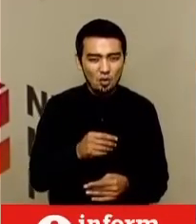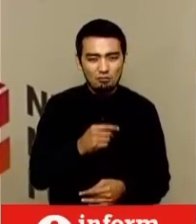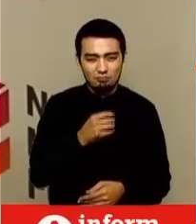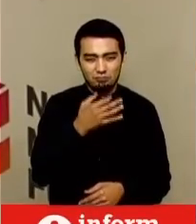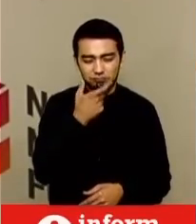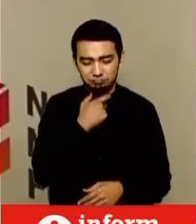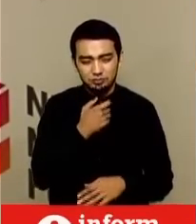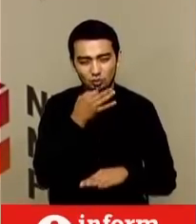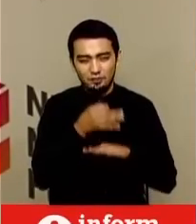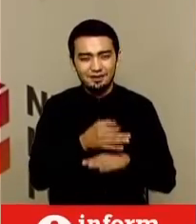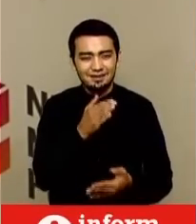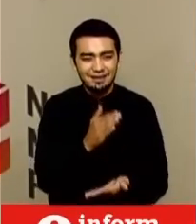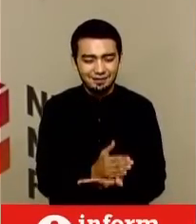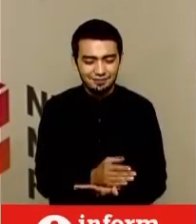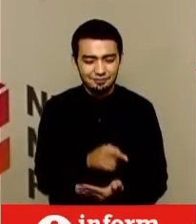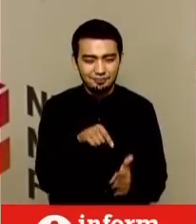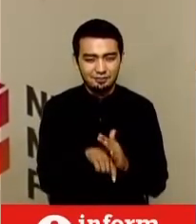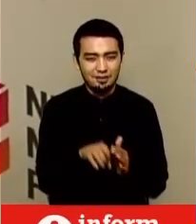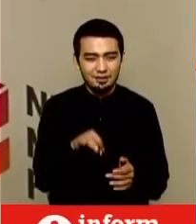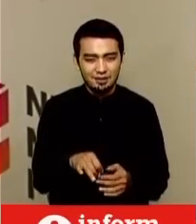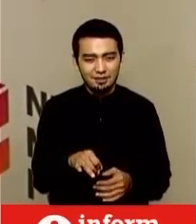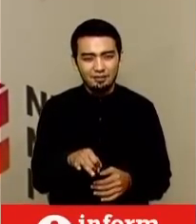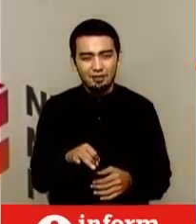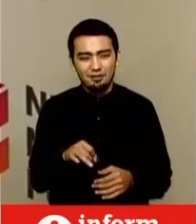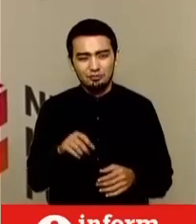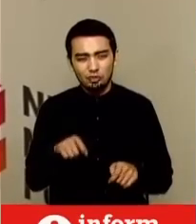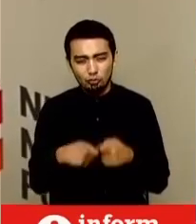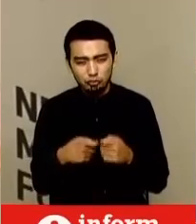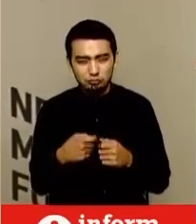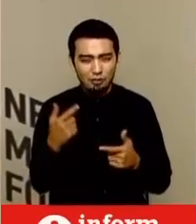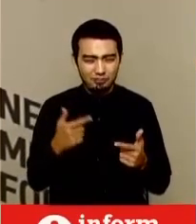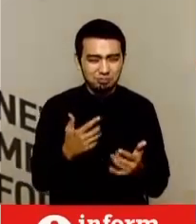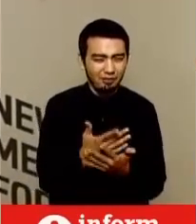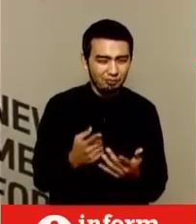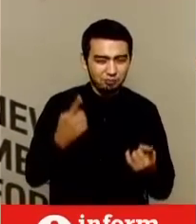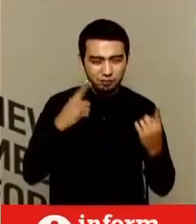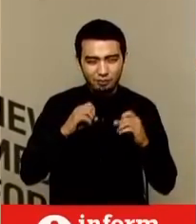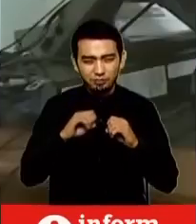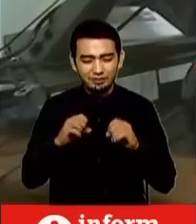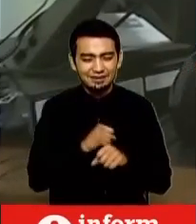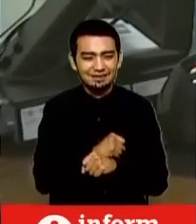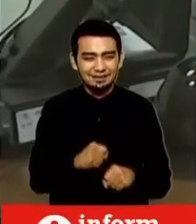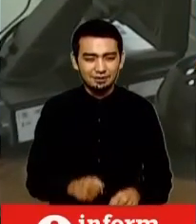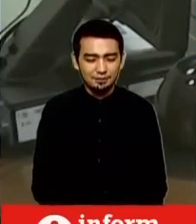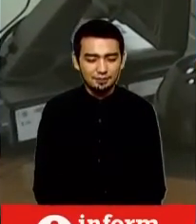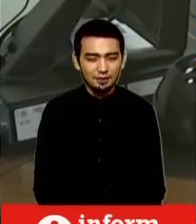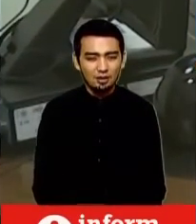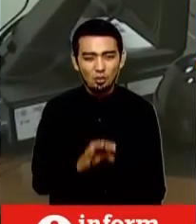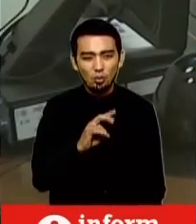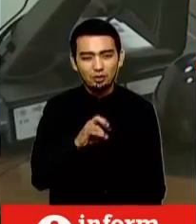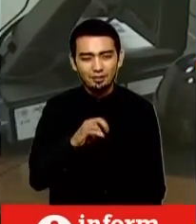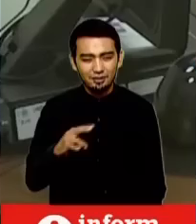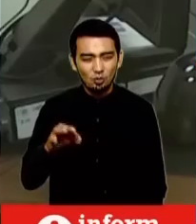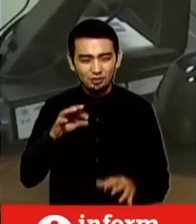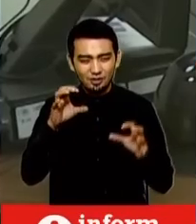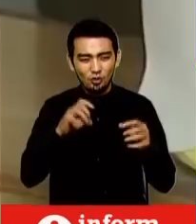екенін ұқтыру деп ойлаймын. Дегенмен де шектеулер көбейіп жатқанын жоққа шығара алмаймыз. Онлайн платформалар туралы